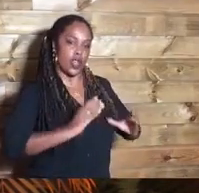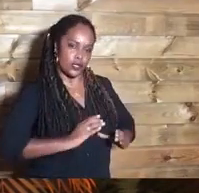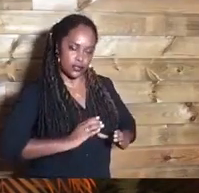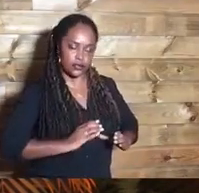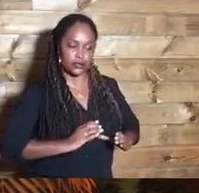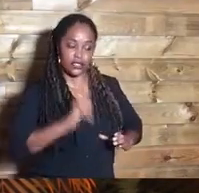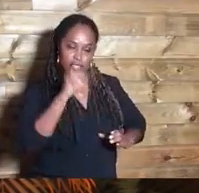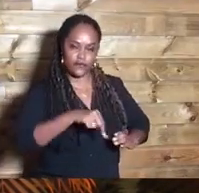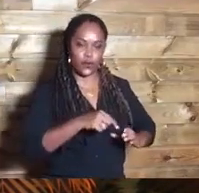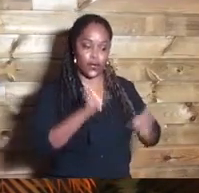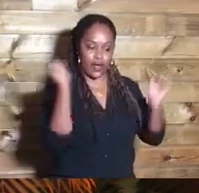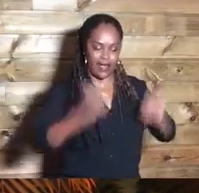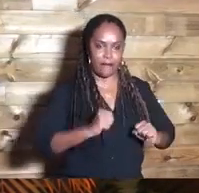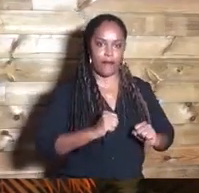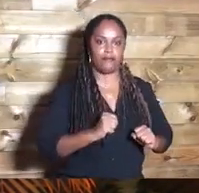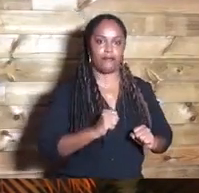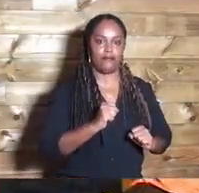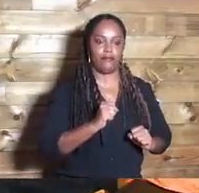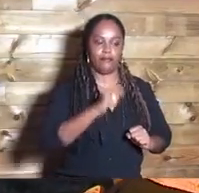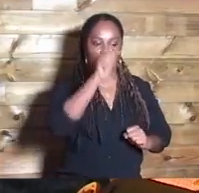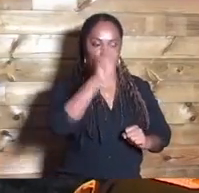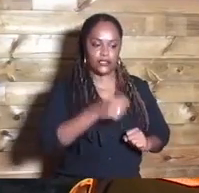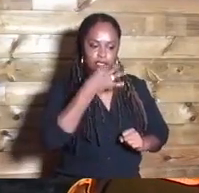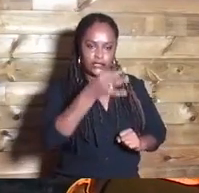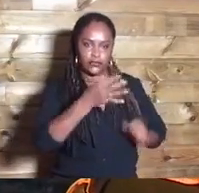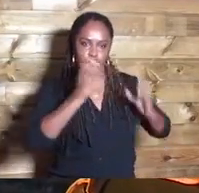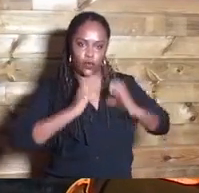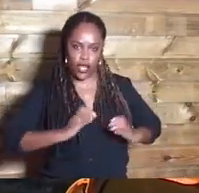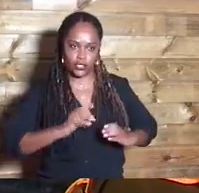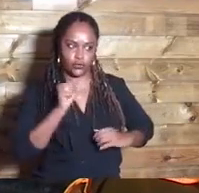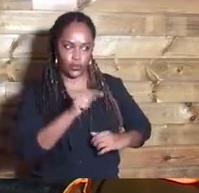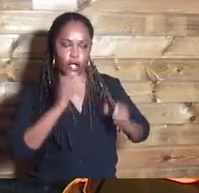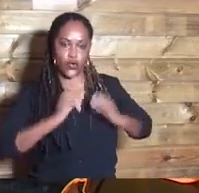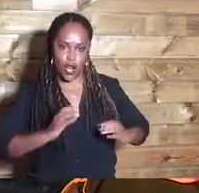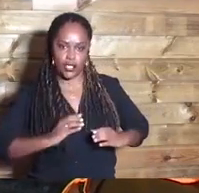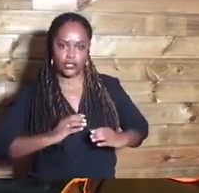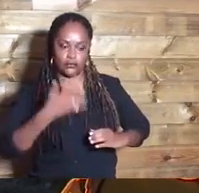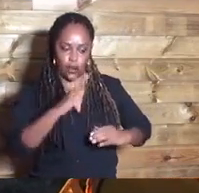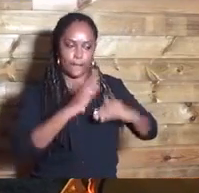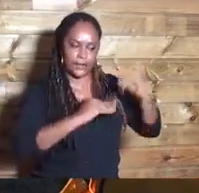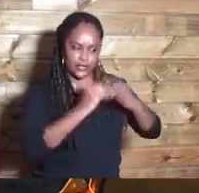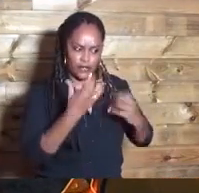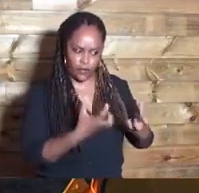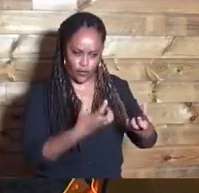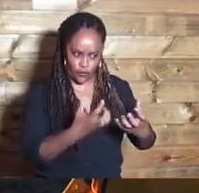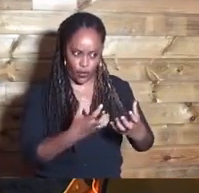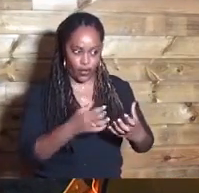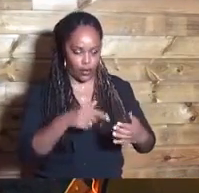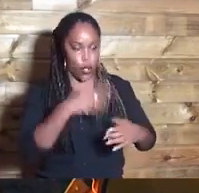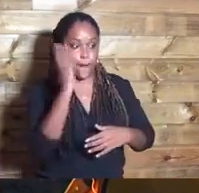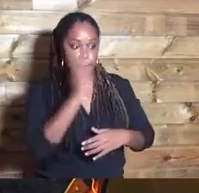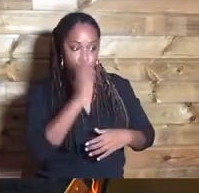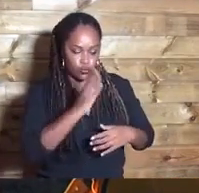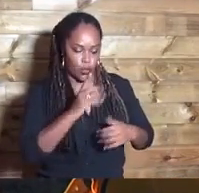faut nous capables de dire c'est là qui parti. Nous savons que nous avons étudié tel métier. Nous qui besoin ça. Faut